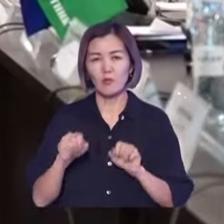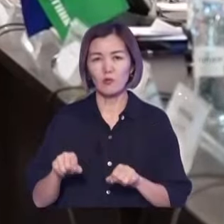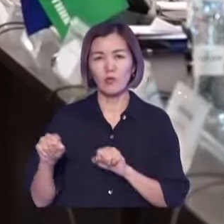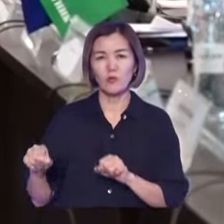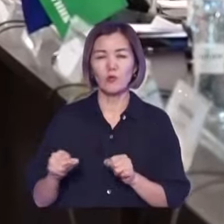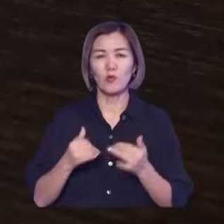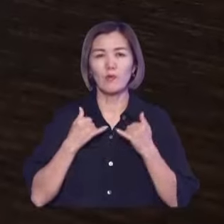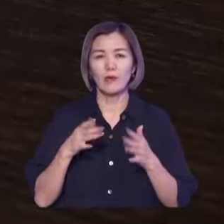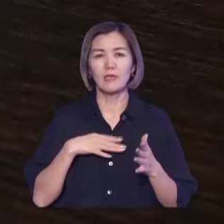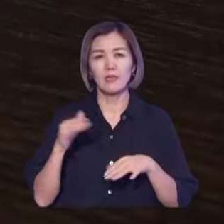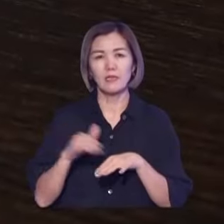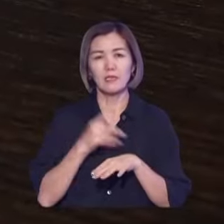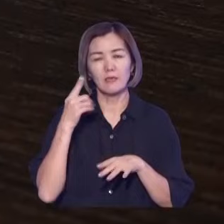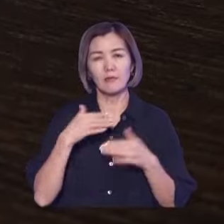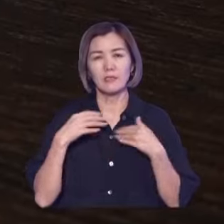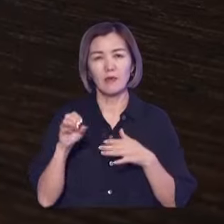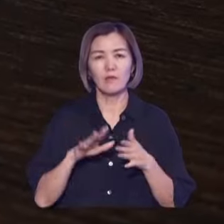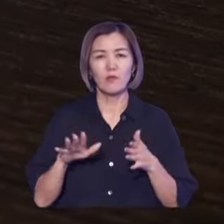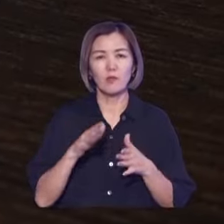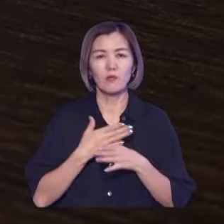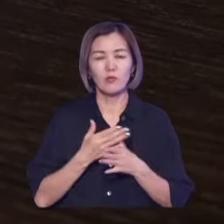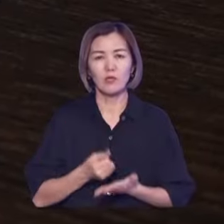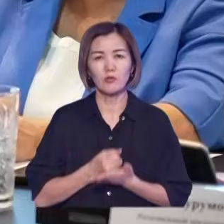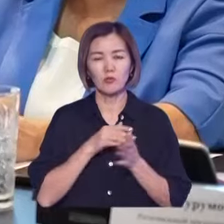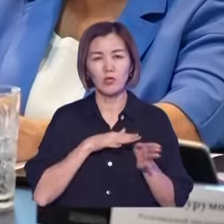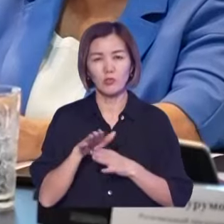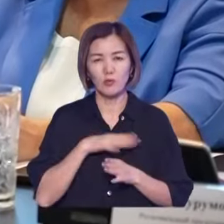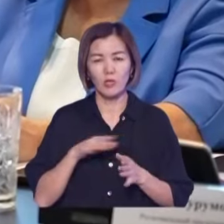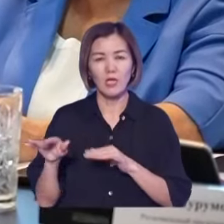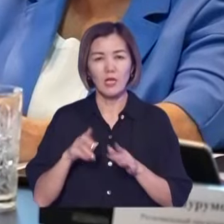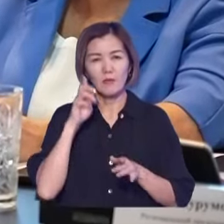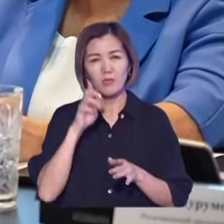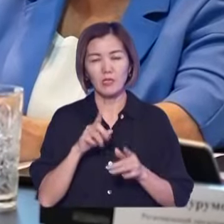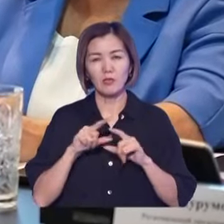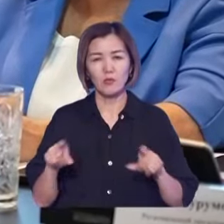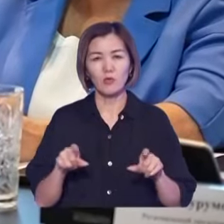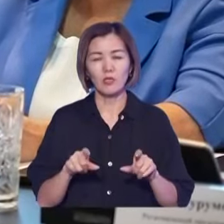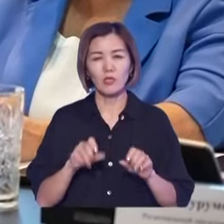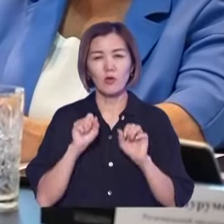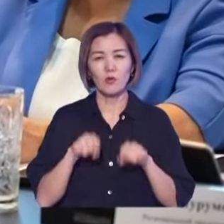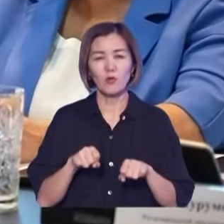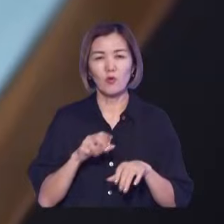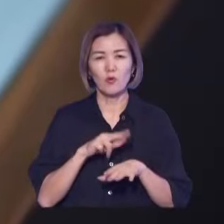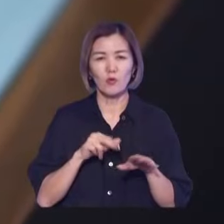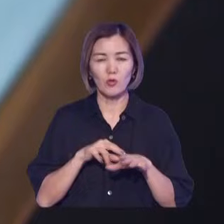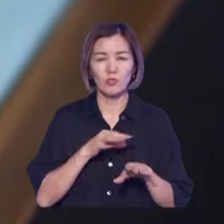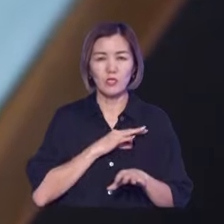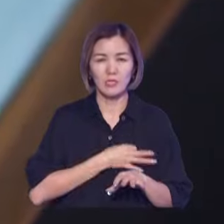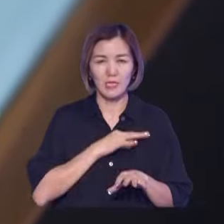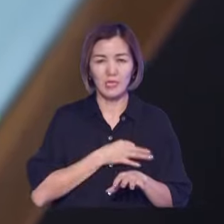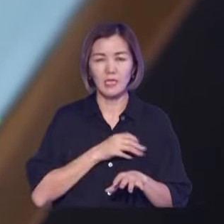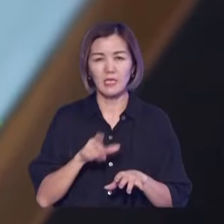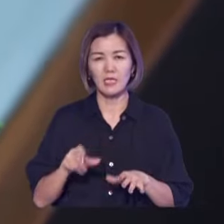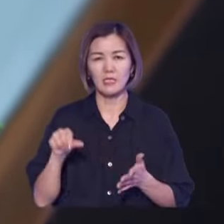бастама Еуропалық одақтың қолдауымен жүзеге асырылуда. Шараға мемлекеттік органдардың өкілдері, құқық қорғаушылар, заңгерлер мен